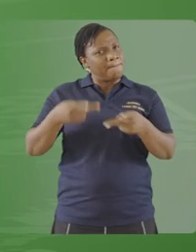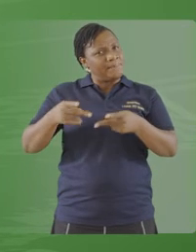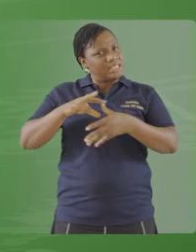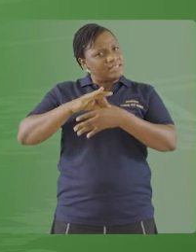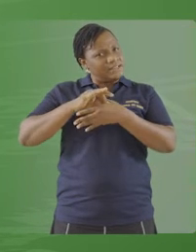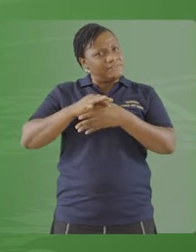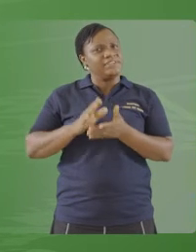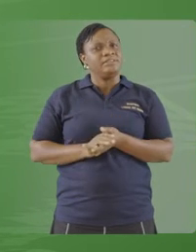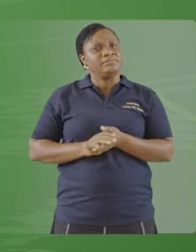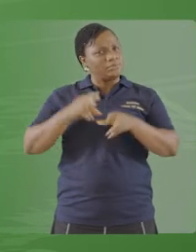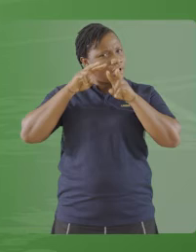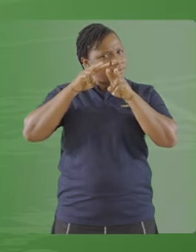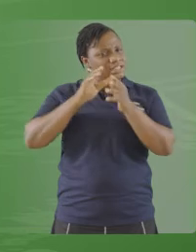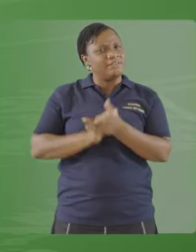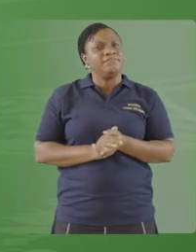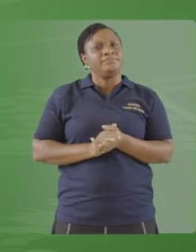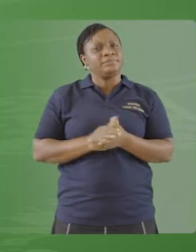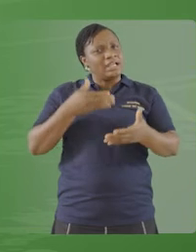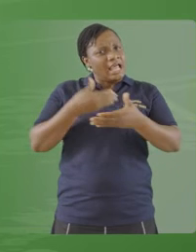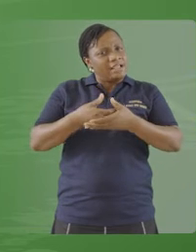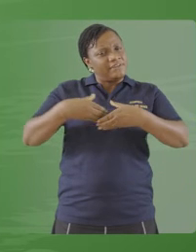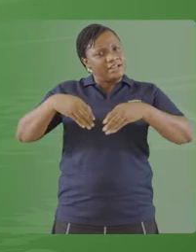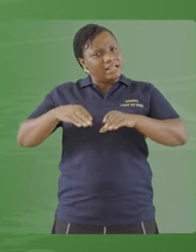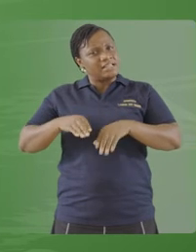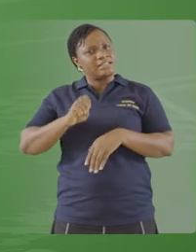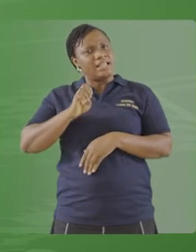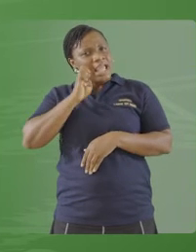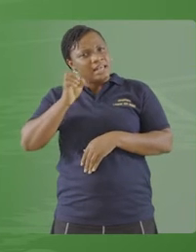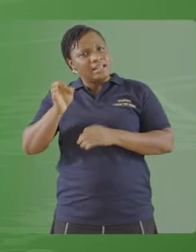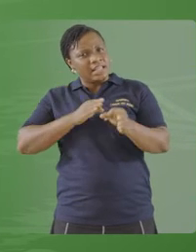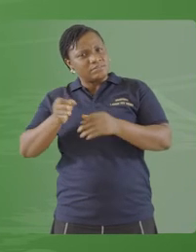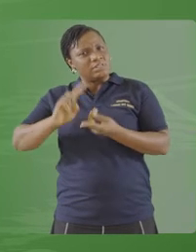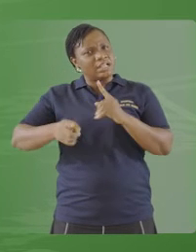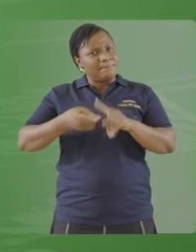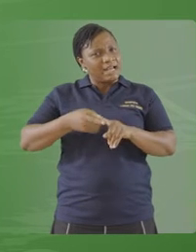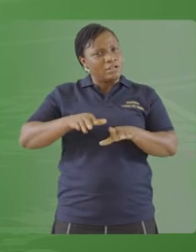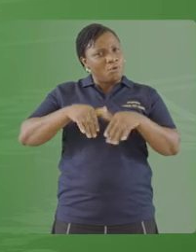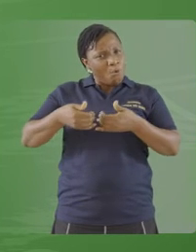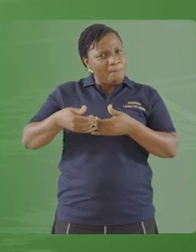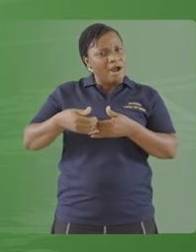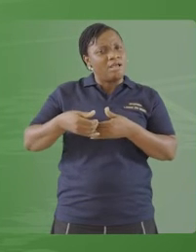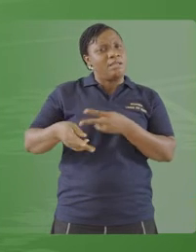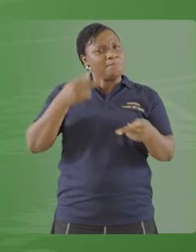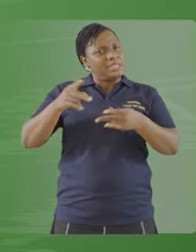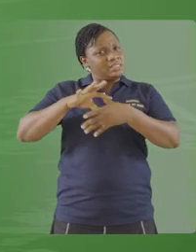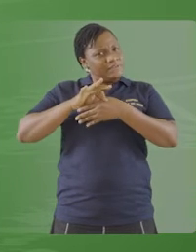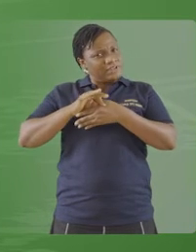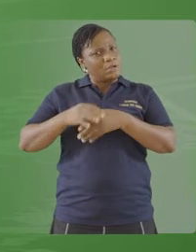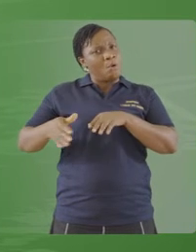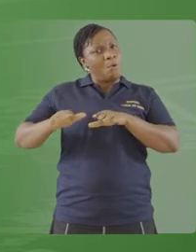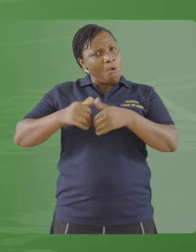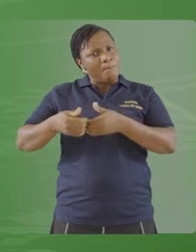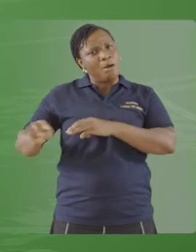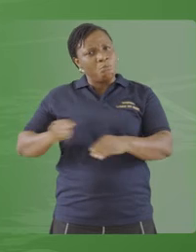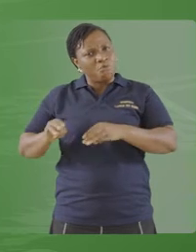attentivement pendant la pesée. À son retour, elle explique les gestes du boucher à ses camarades